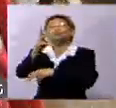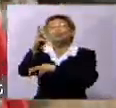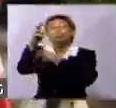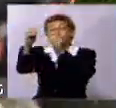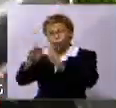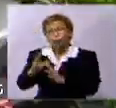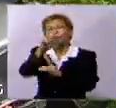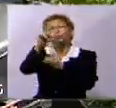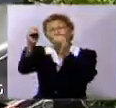istifqiah